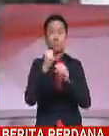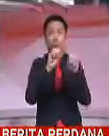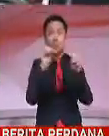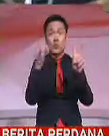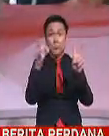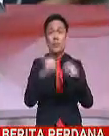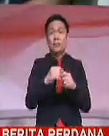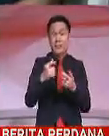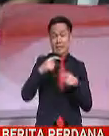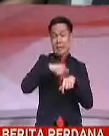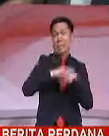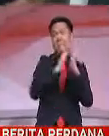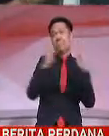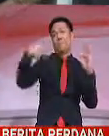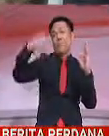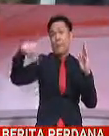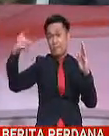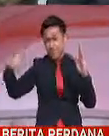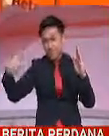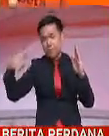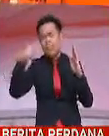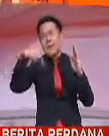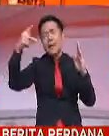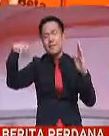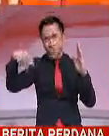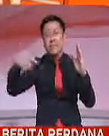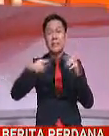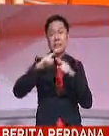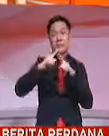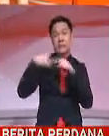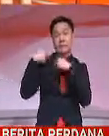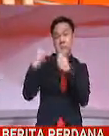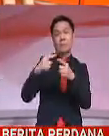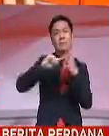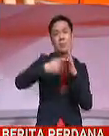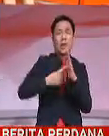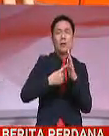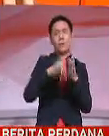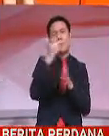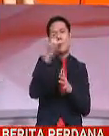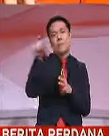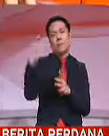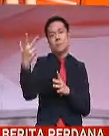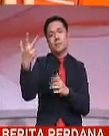selepas Perintah Kawalan Pergerakan PKP dilaksanakan sejak 18 Mac lalu.